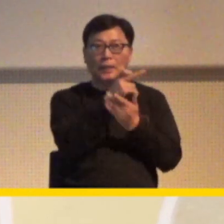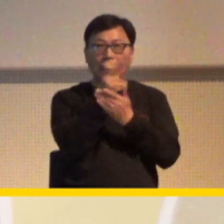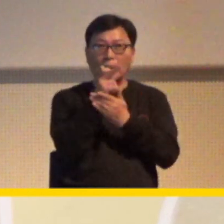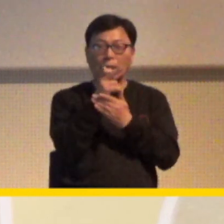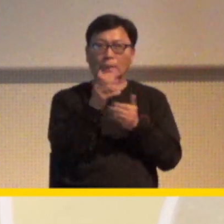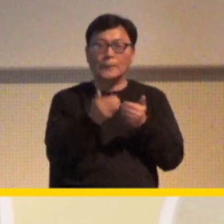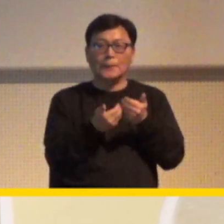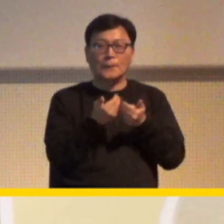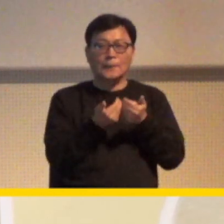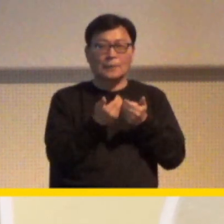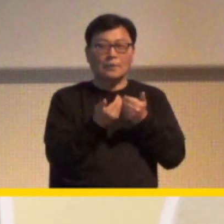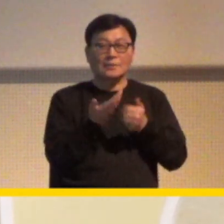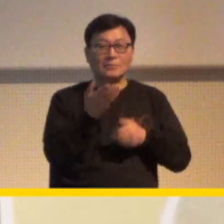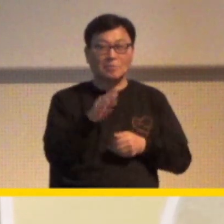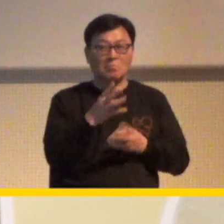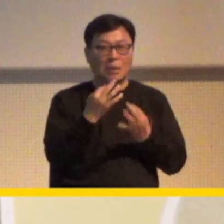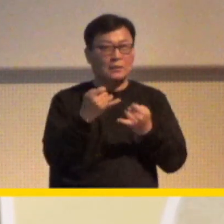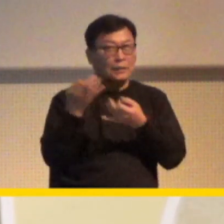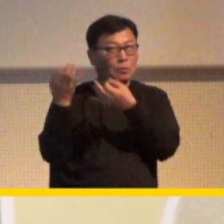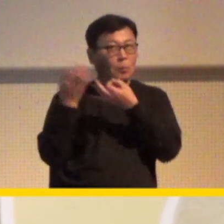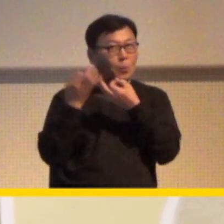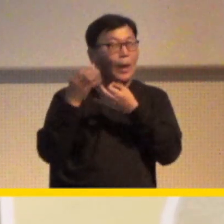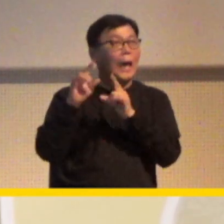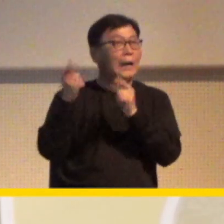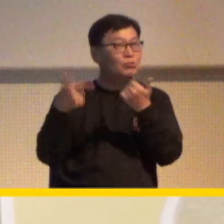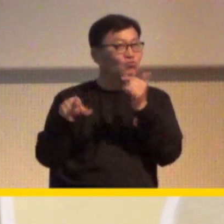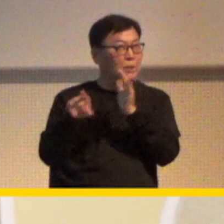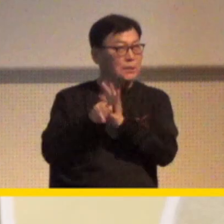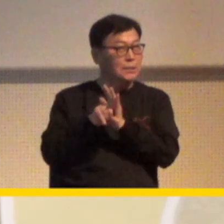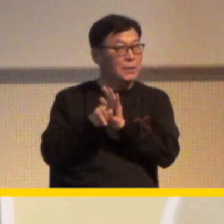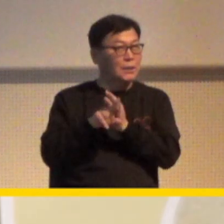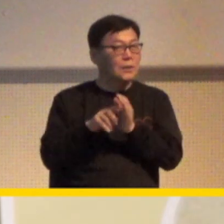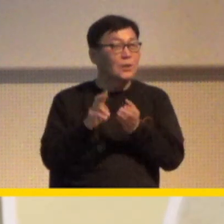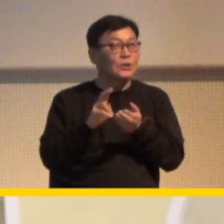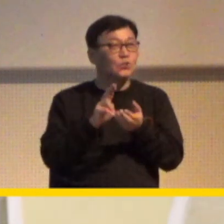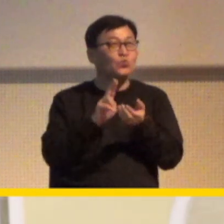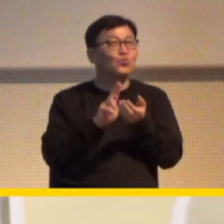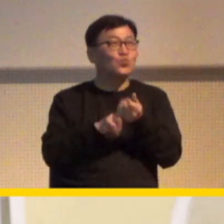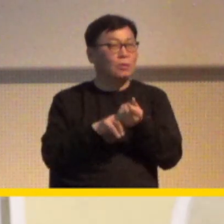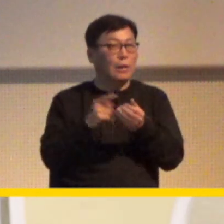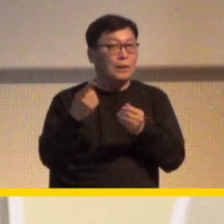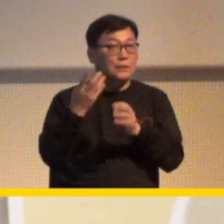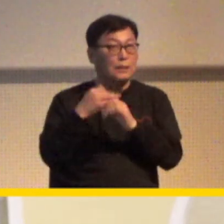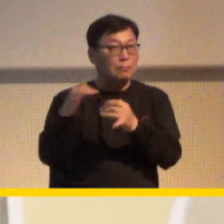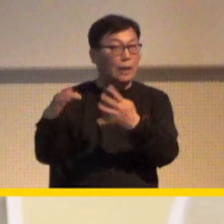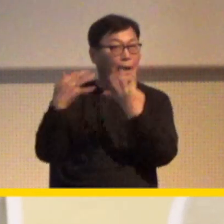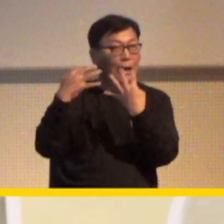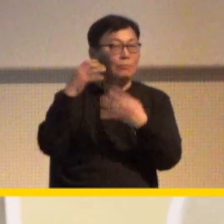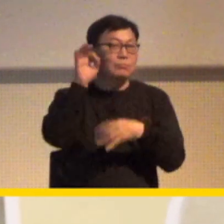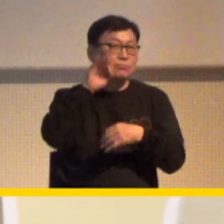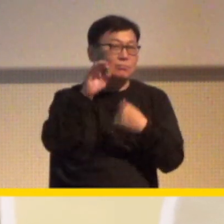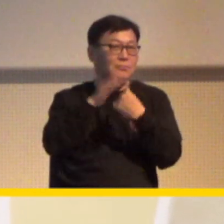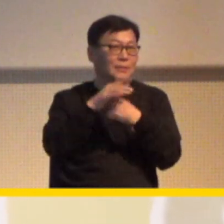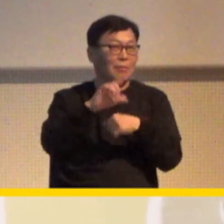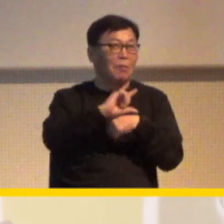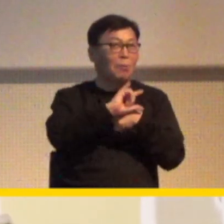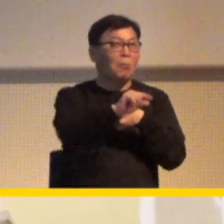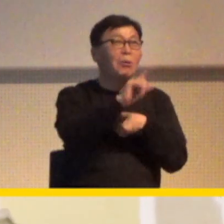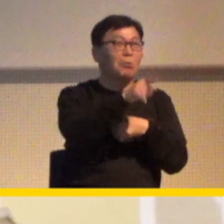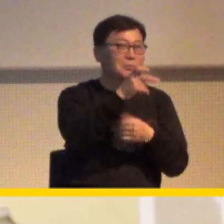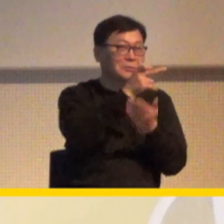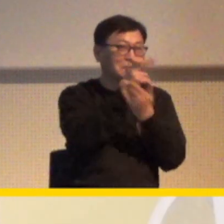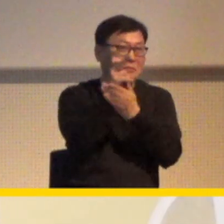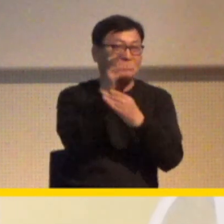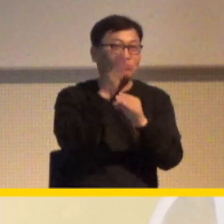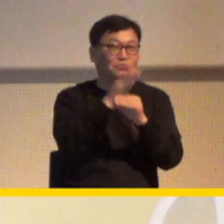왜 지붕이 올라와 있죠? 많은 사람들이 보지 않도록. 많은 사람들이 보지 않게 눈치 보면서 영상